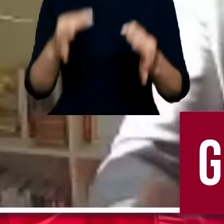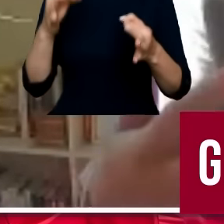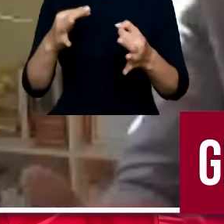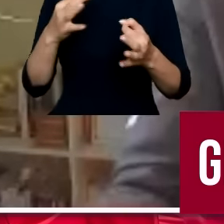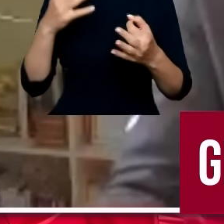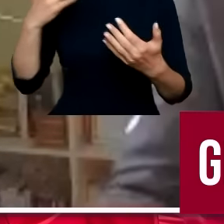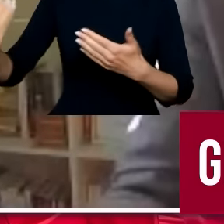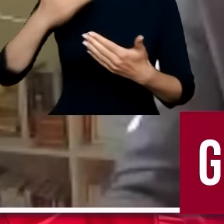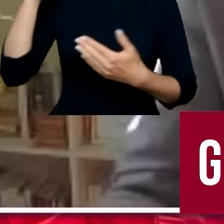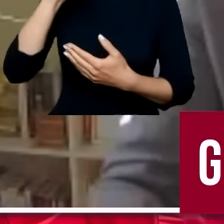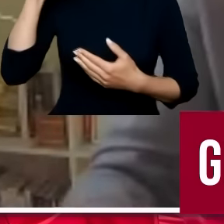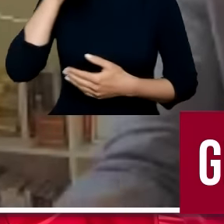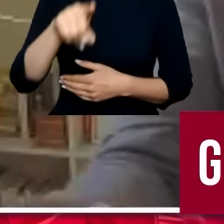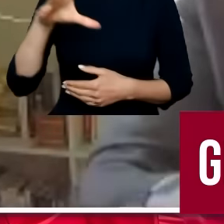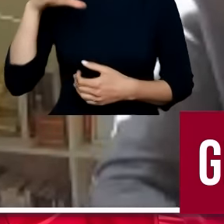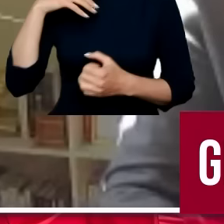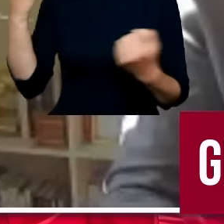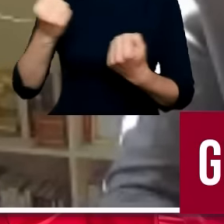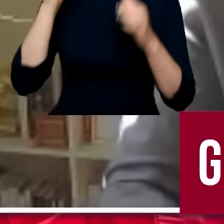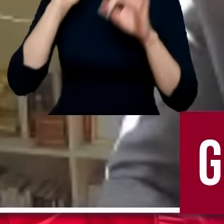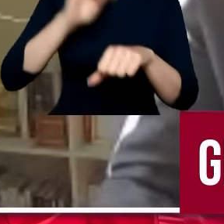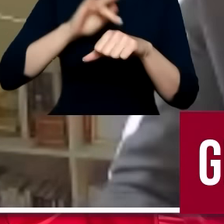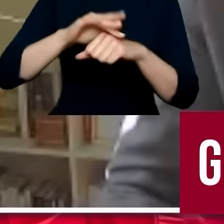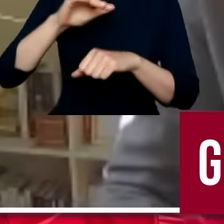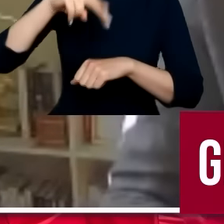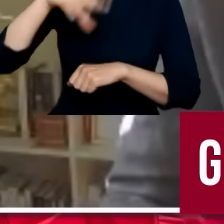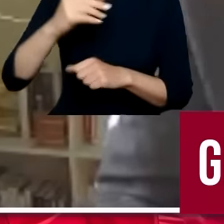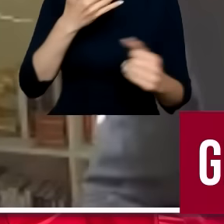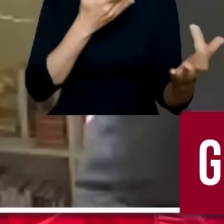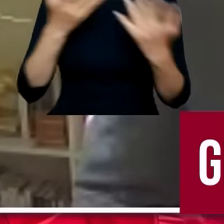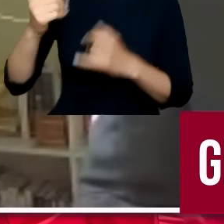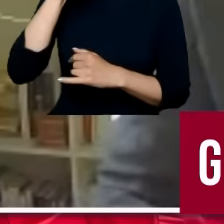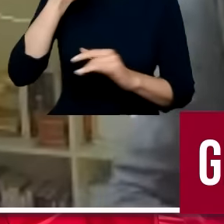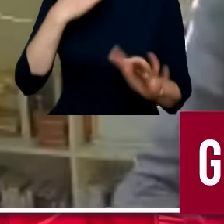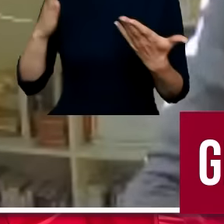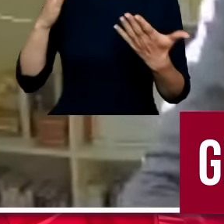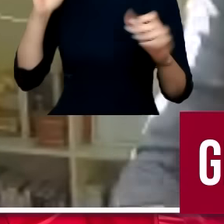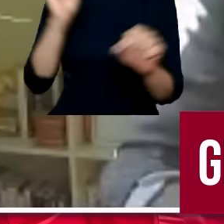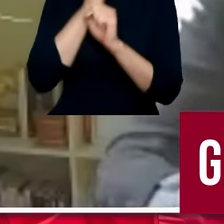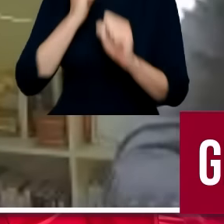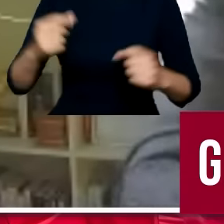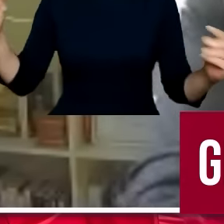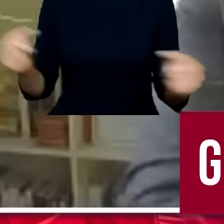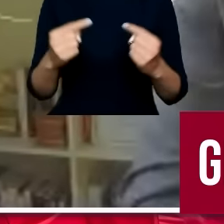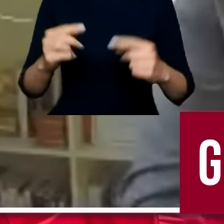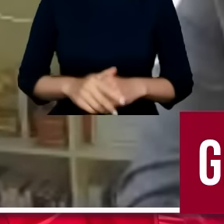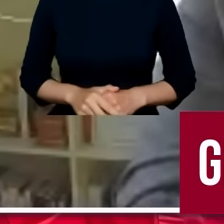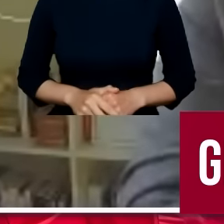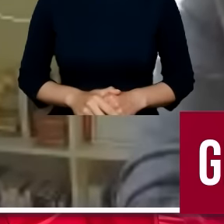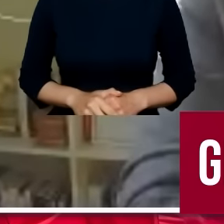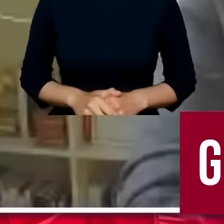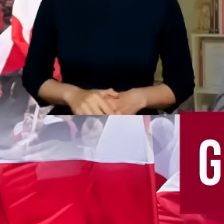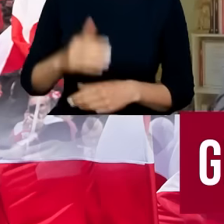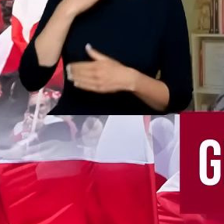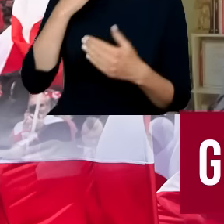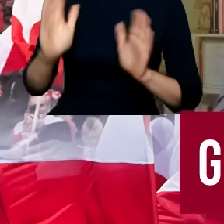oto PiS był taki skuteczny w tej Unii że załatwił zielony ład to nie jest Nie ma takiej narracji Ale faktem jest że